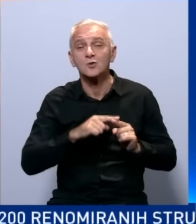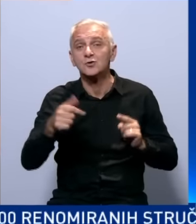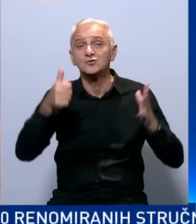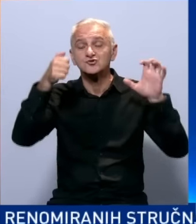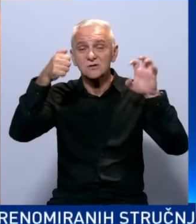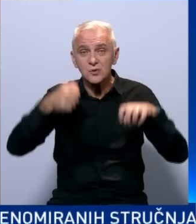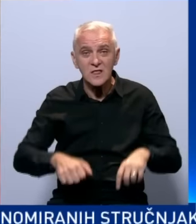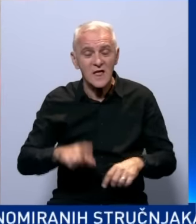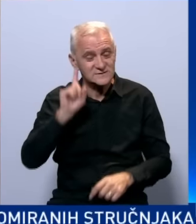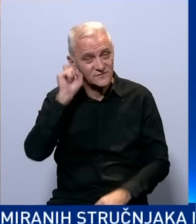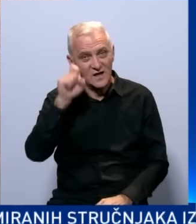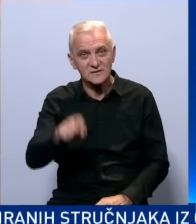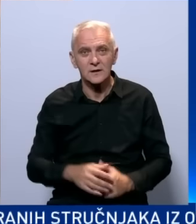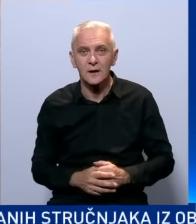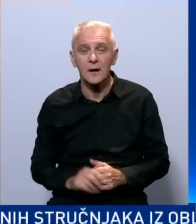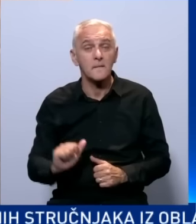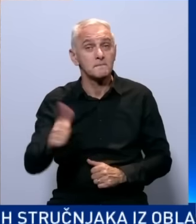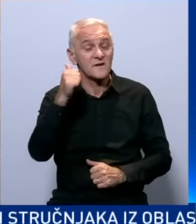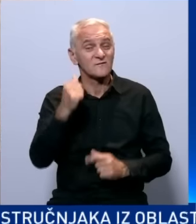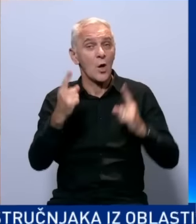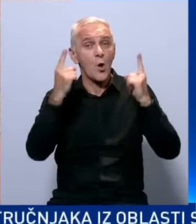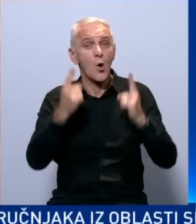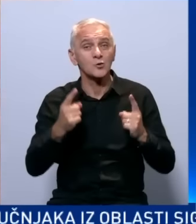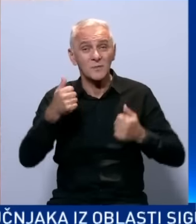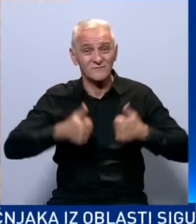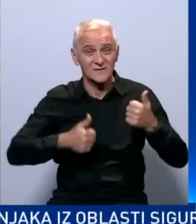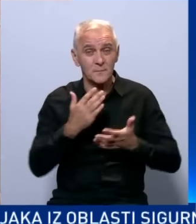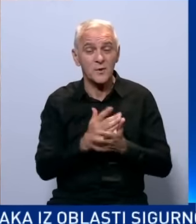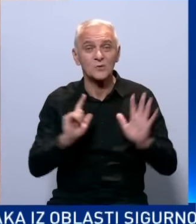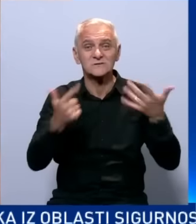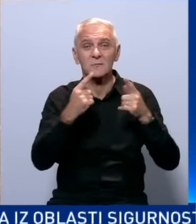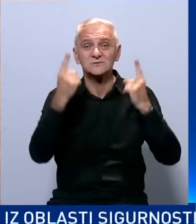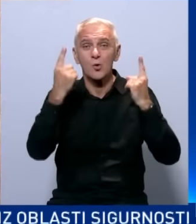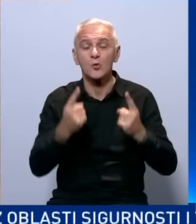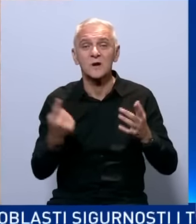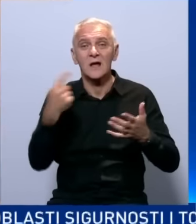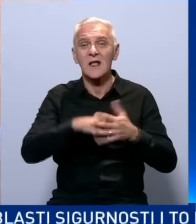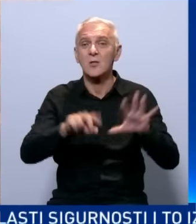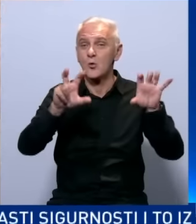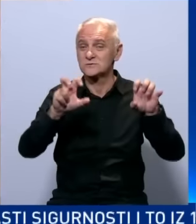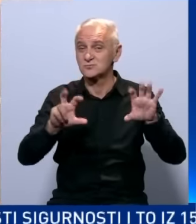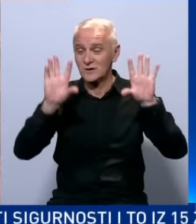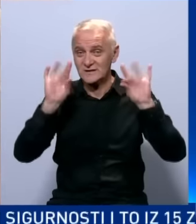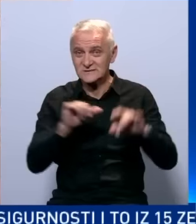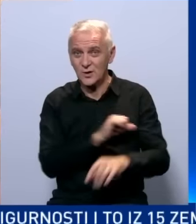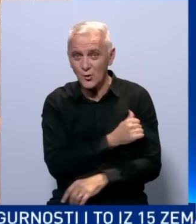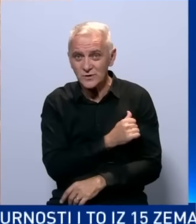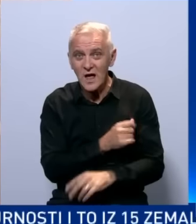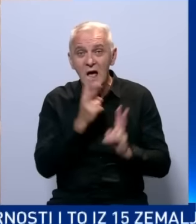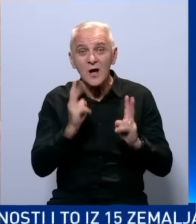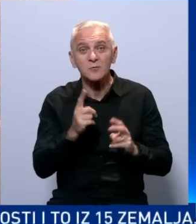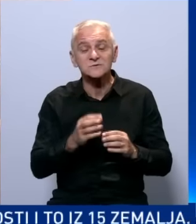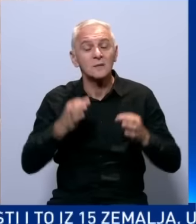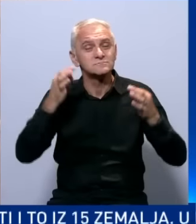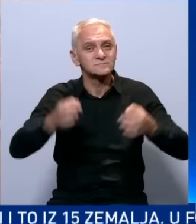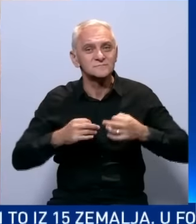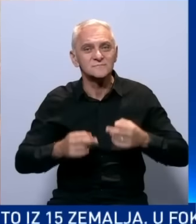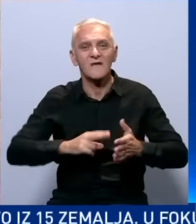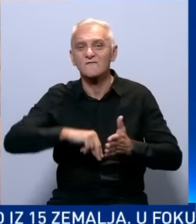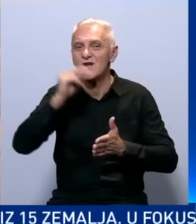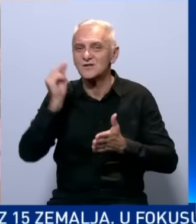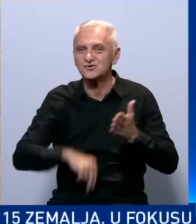do 600.000 svaki dan. Prvi Oktoberfest održan je 17. oktobra 1810. godine kako bi se